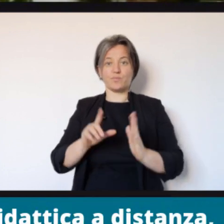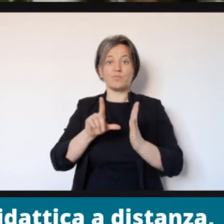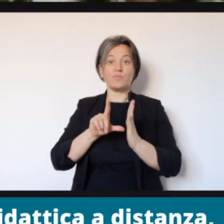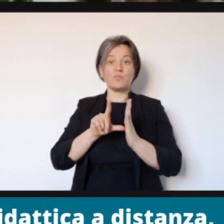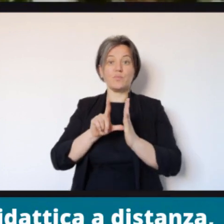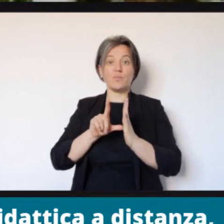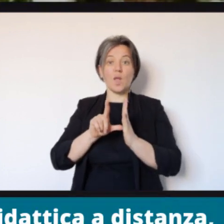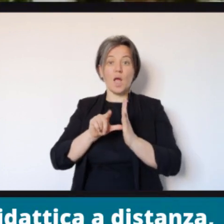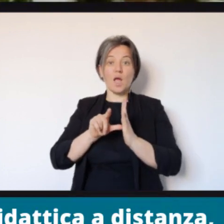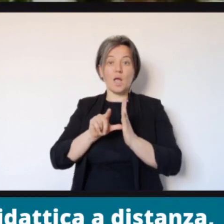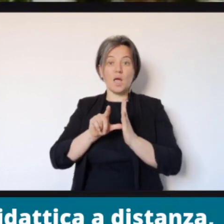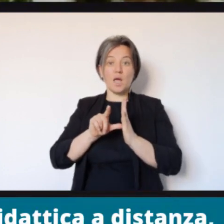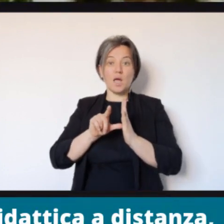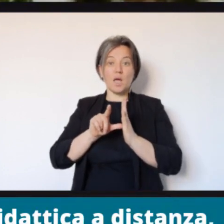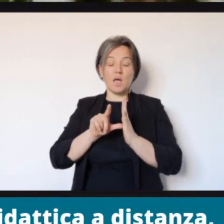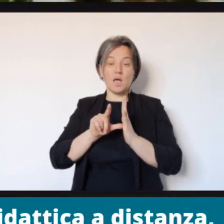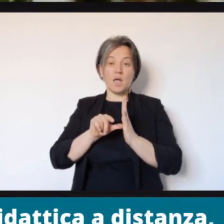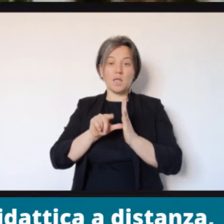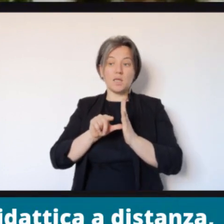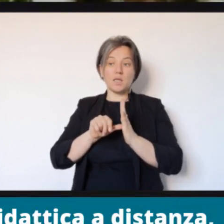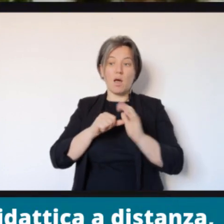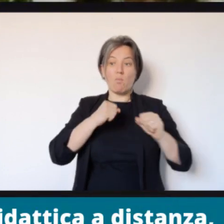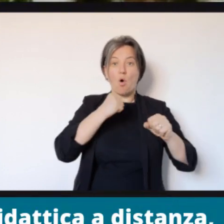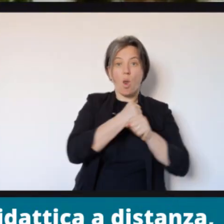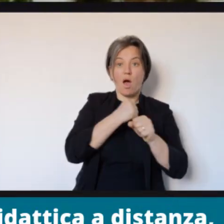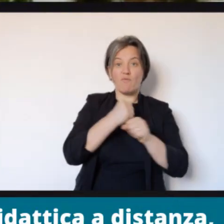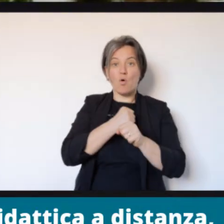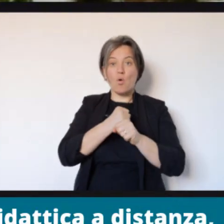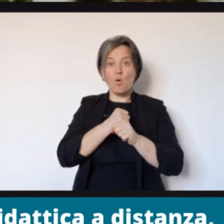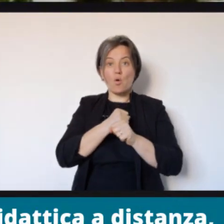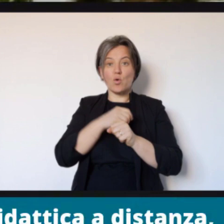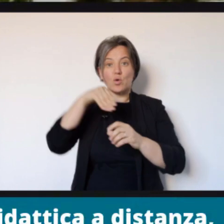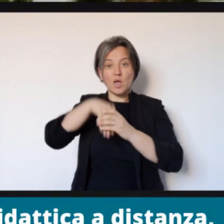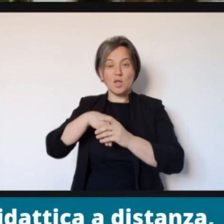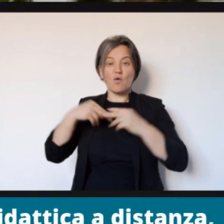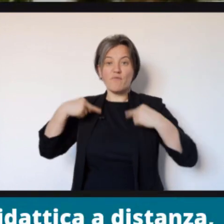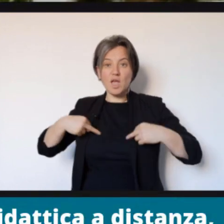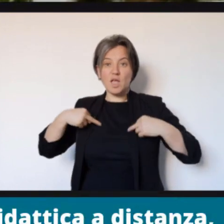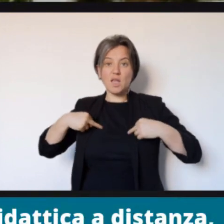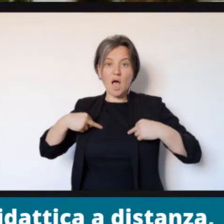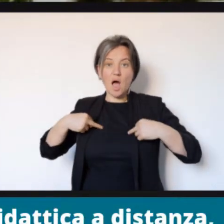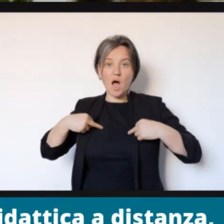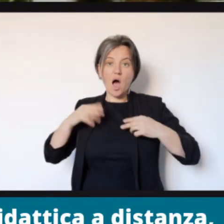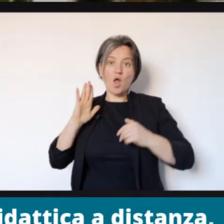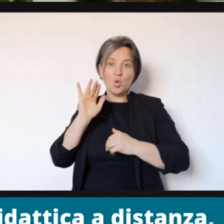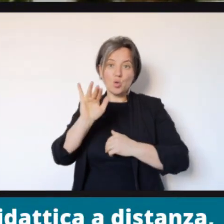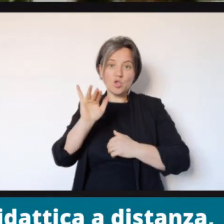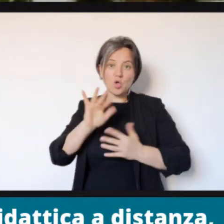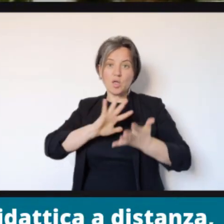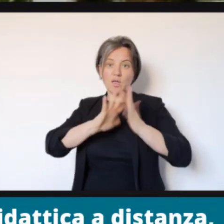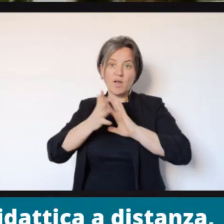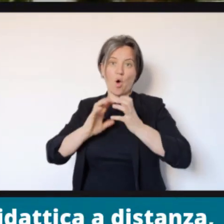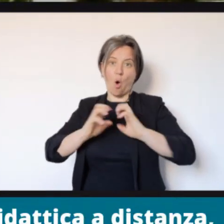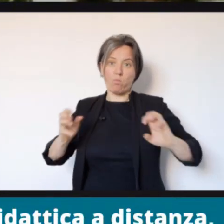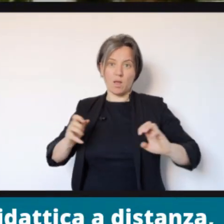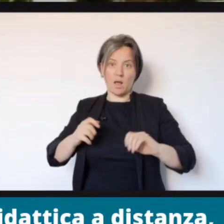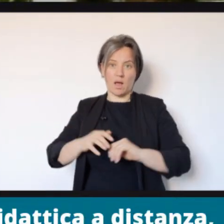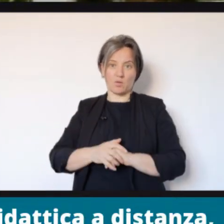complicata del tempo di lavoro nella vita